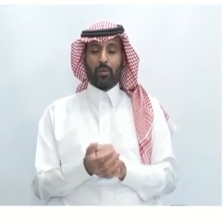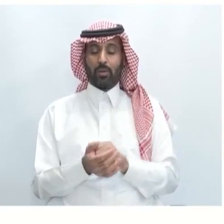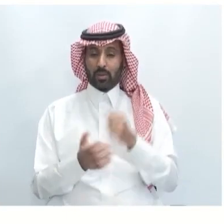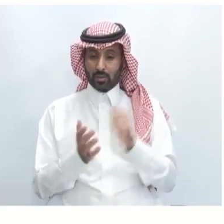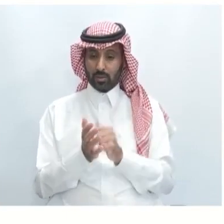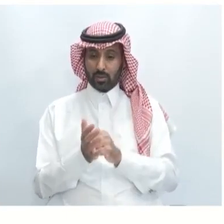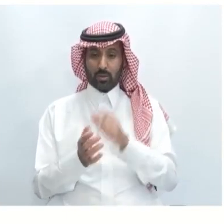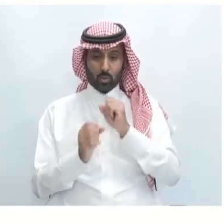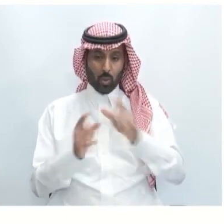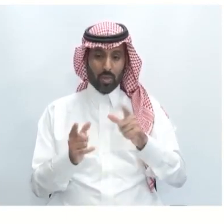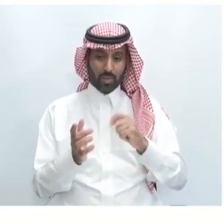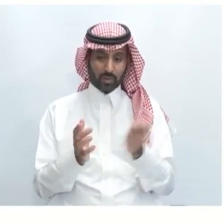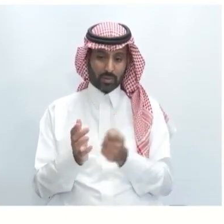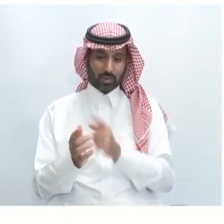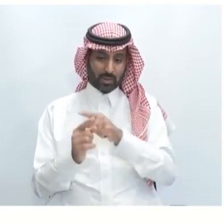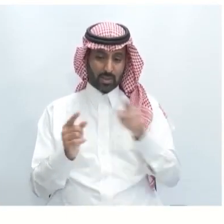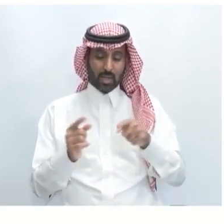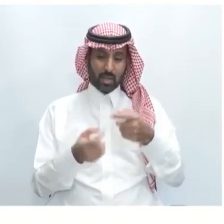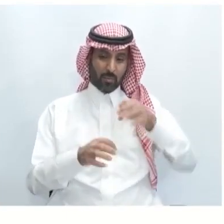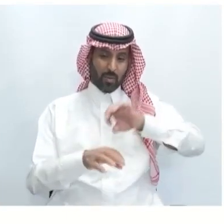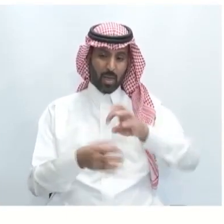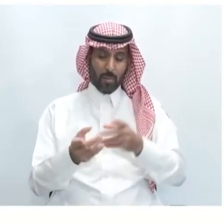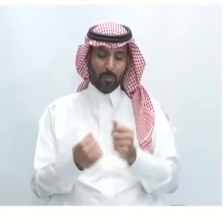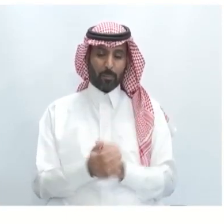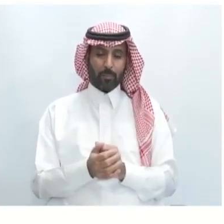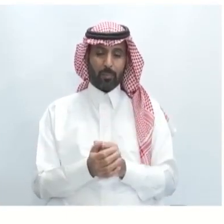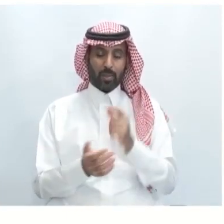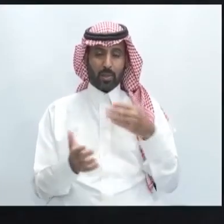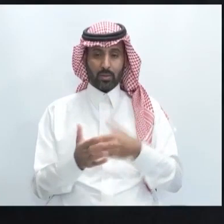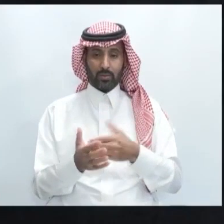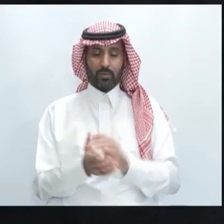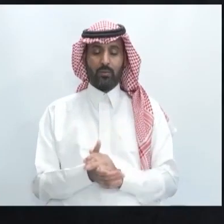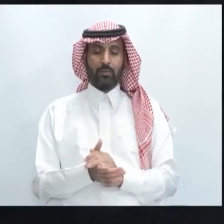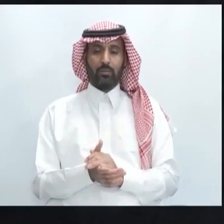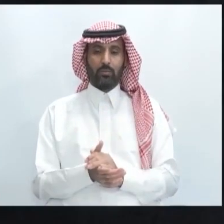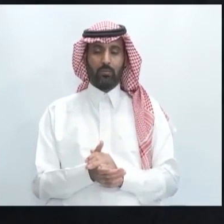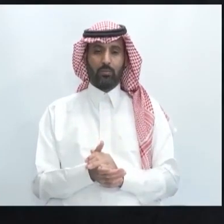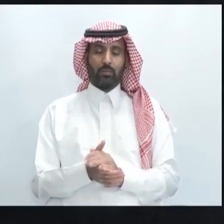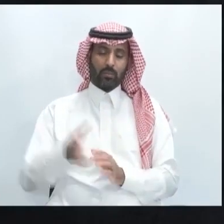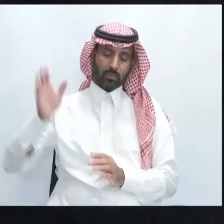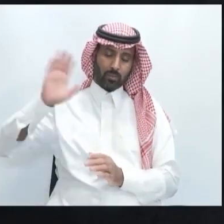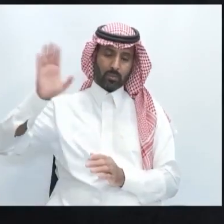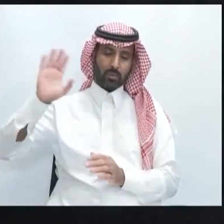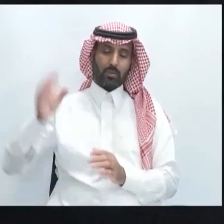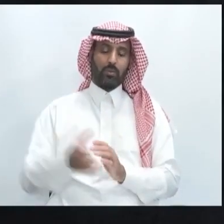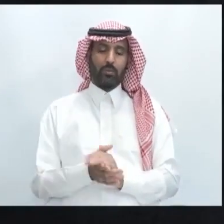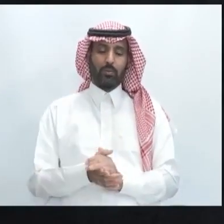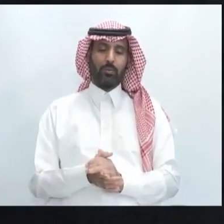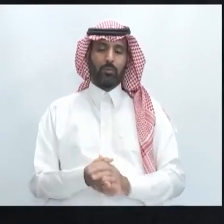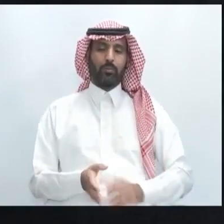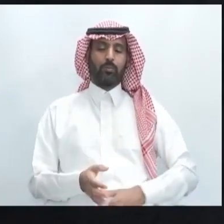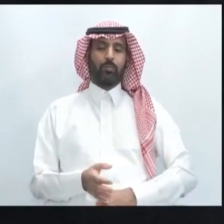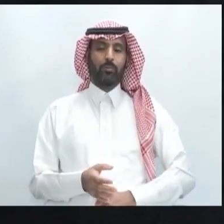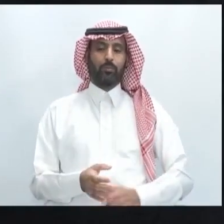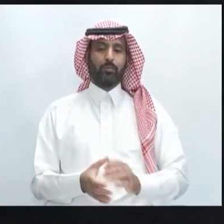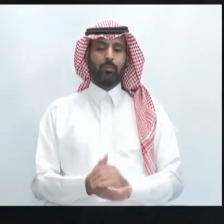منزلي والضحك ب كتابه الصيغه تركيب الحمض الاميني الى هنا الطلابي نصل الى نهايه درسنا لهذا اليوم شكرا لكم لحسن استماعكم والسلام عليكم